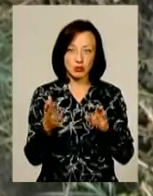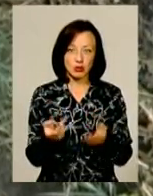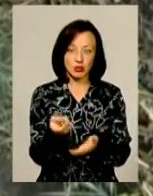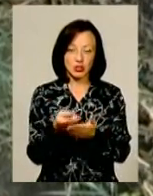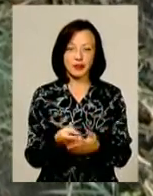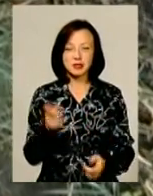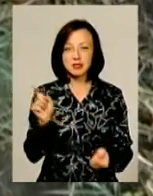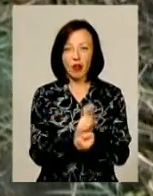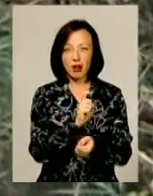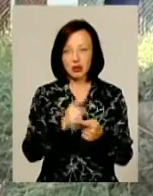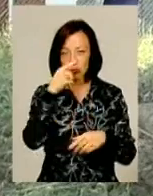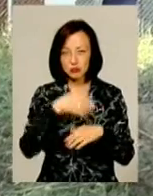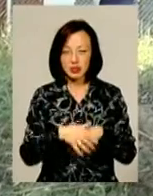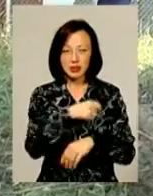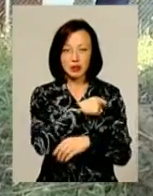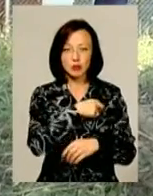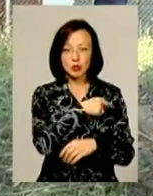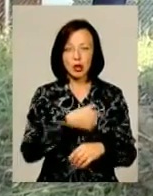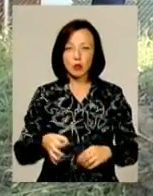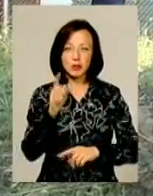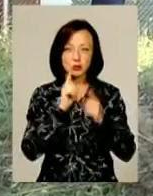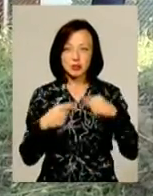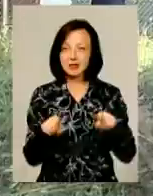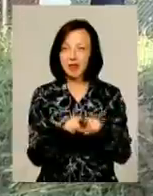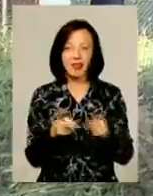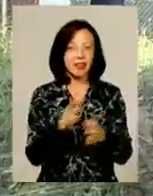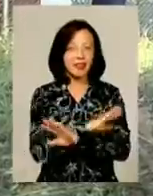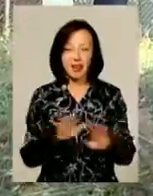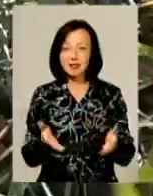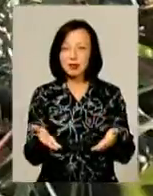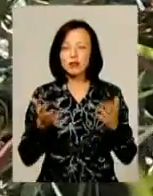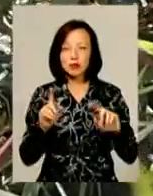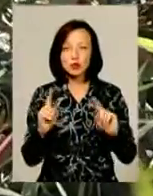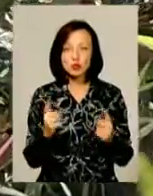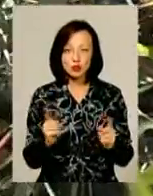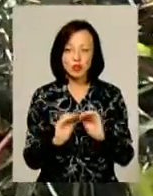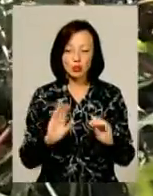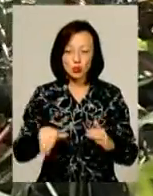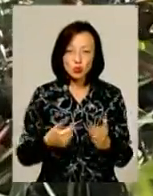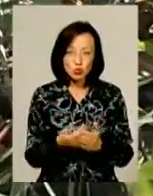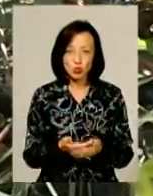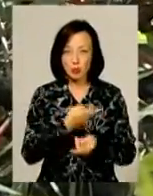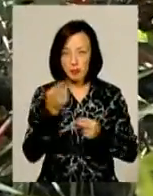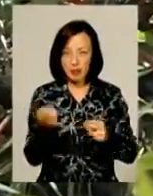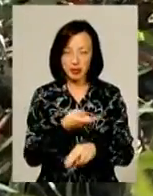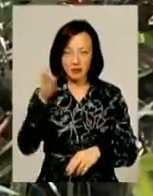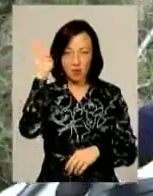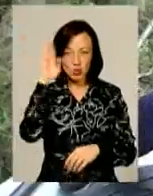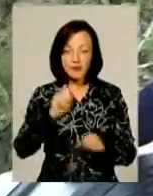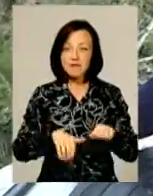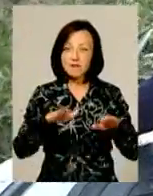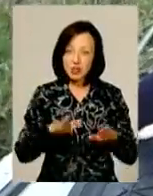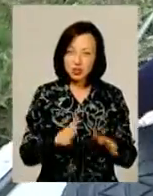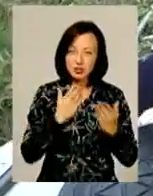сварки і непорозуміння цього разу депутати обласної ради так і не з'ясували, чому садочок і дотепер залишається без води. Тож